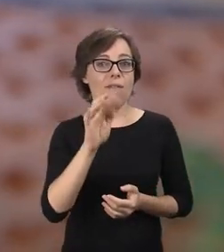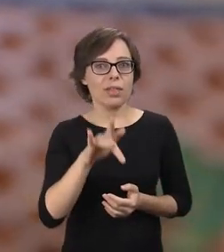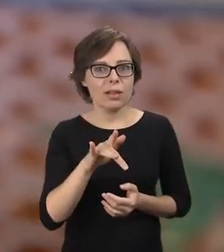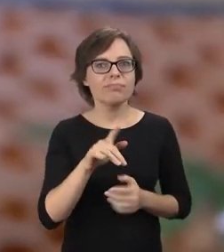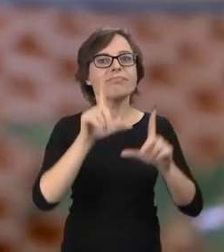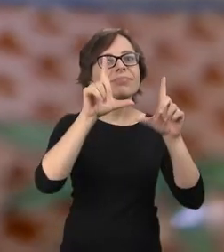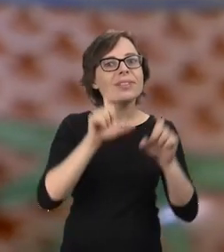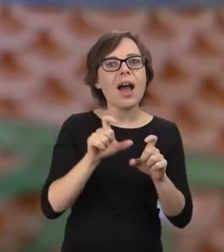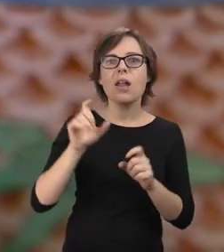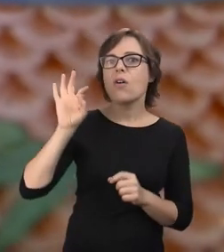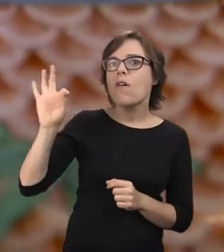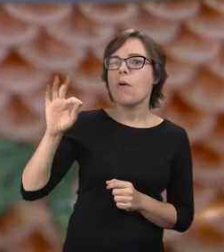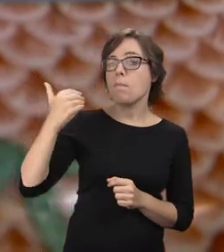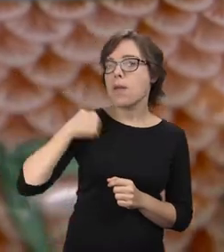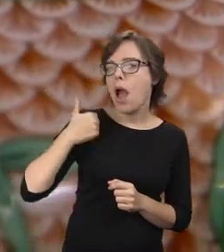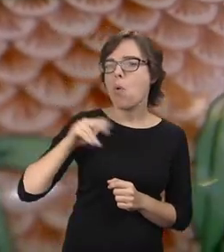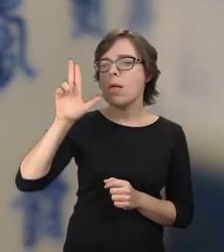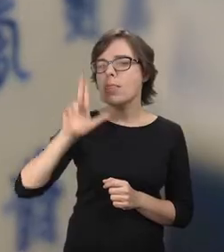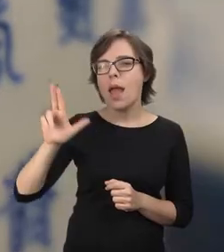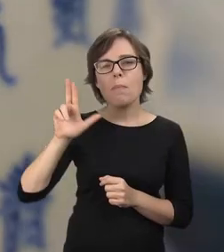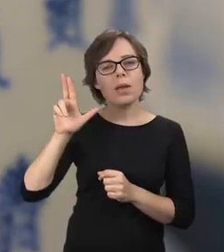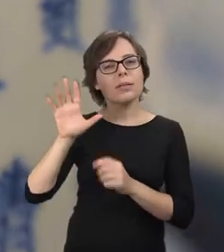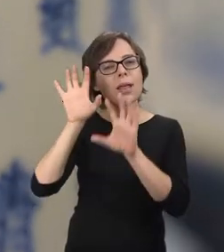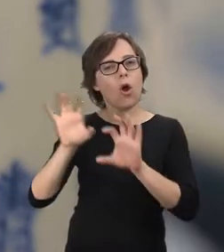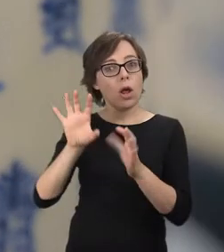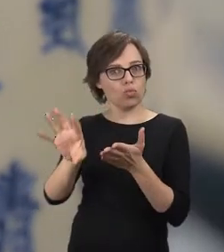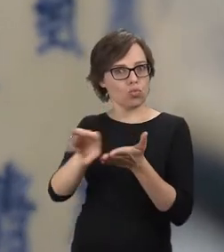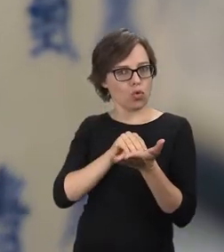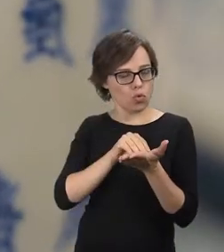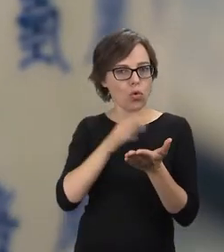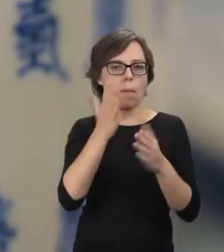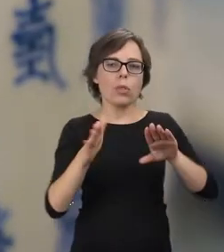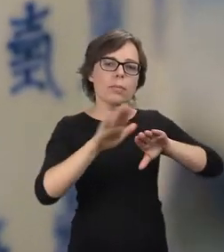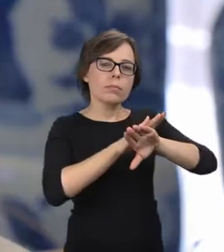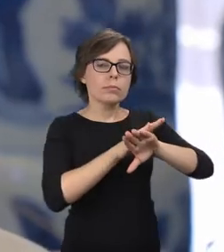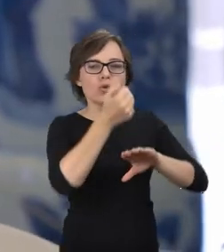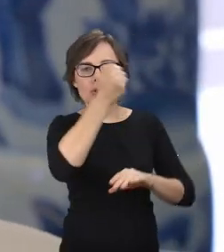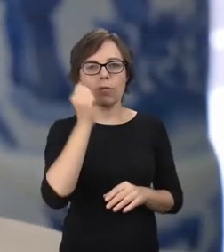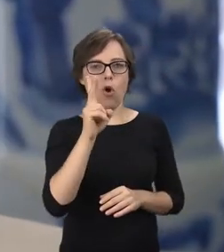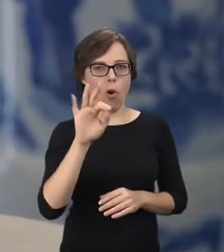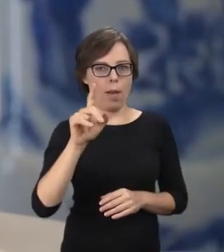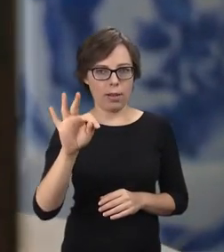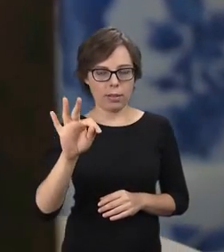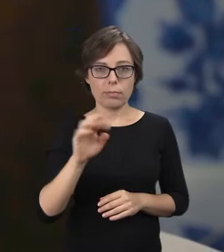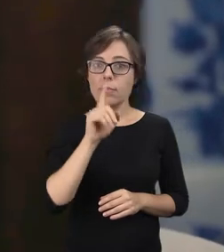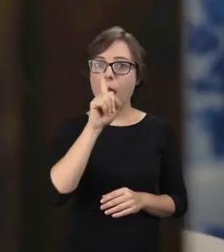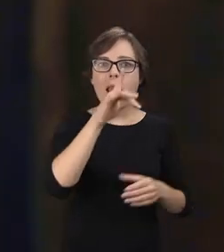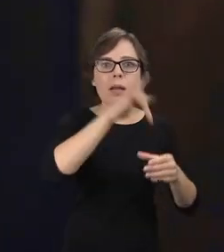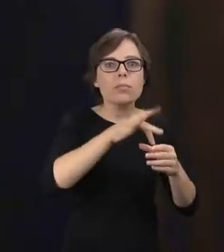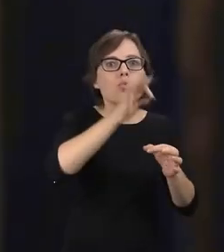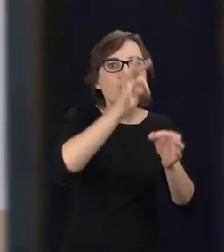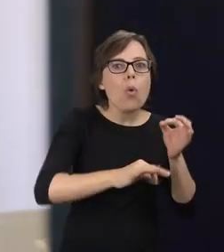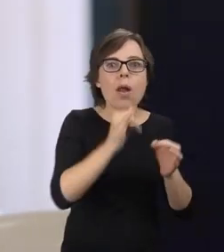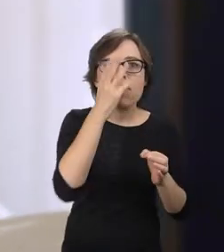Delftach zaczęły powielać tę biało-niebieską dekorację wykonywaną pod szkliwnym kobaltem. Jednak w dalszym ciągu